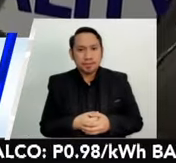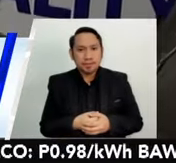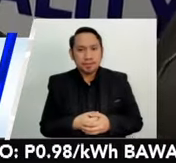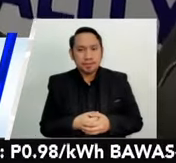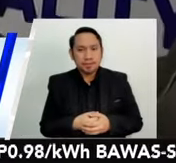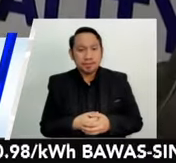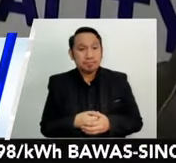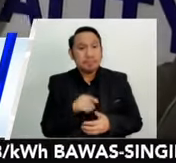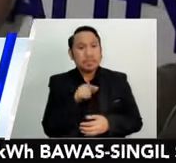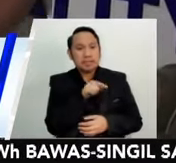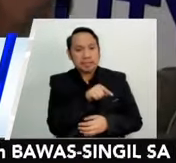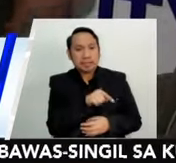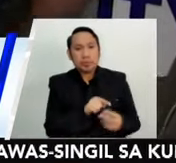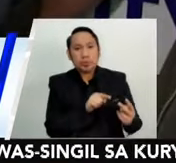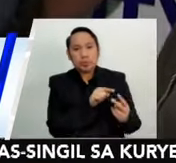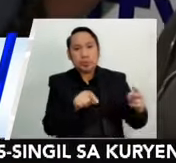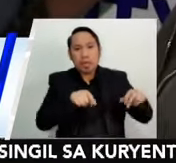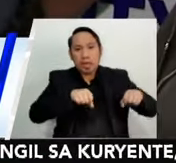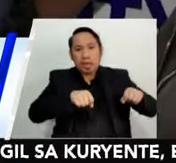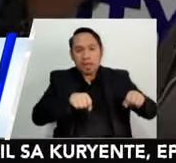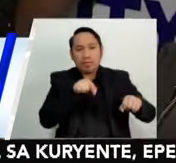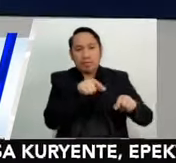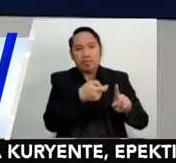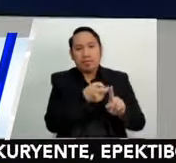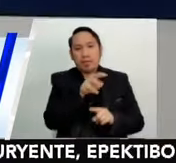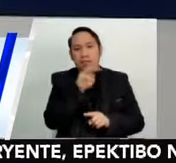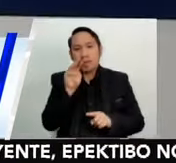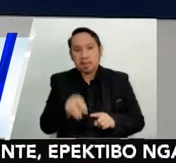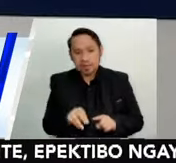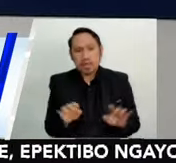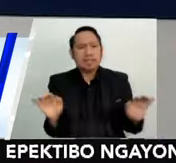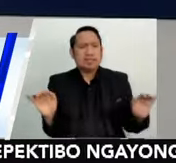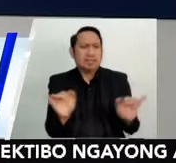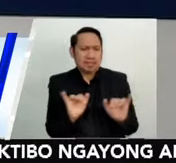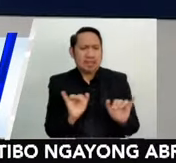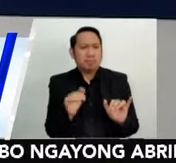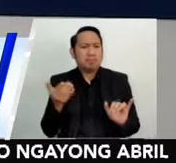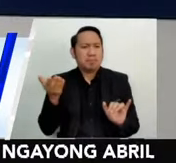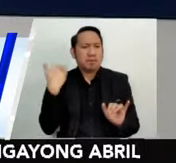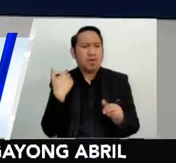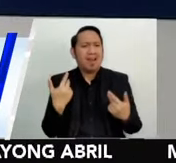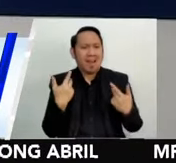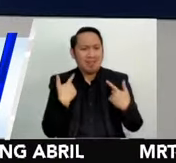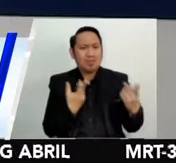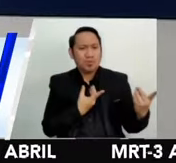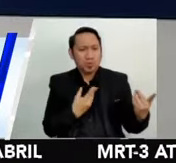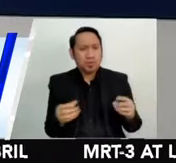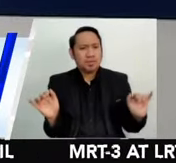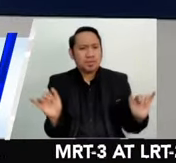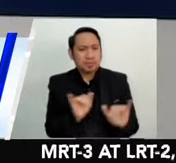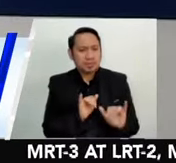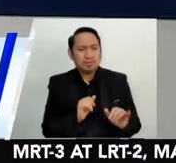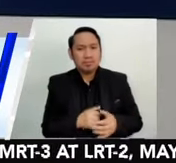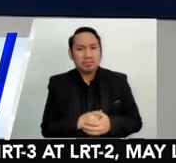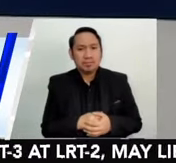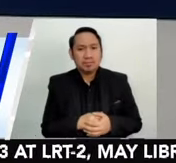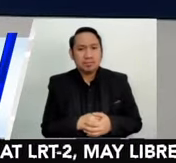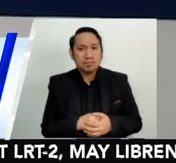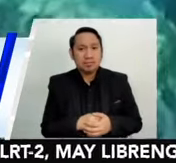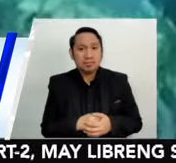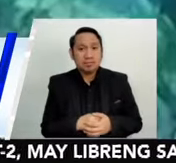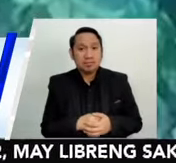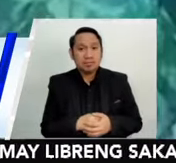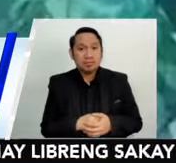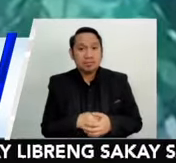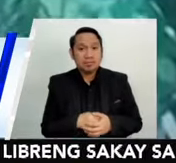raw ang suspect at dati na rin nasangkot sa parehong krimen. Same offender din siya ng nakulungan na rin siya ng robbery holdup